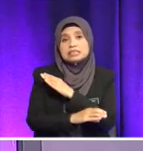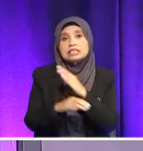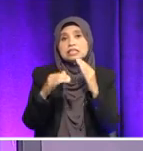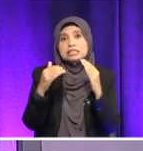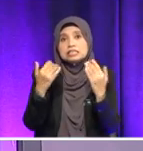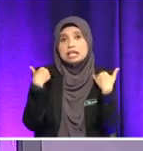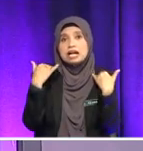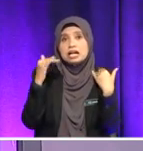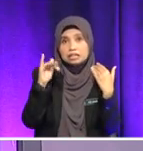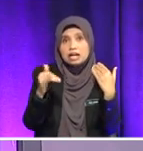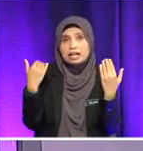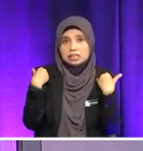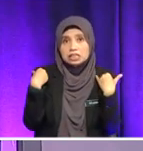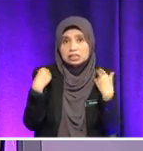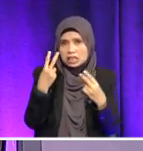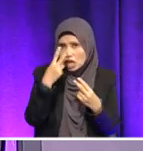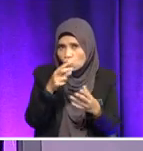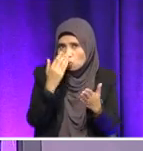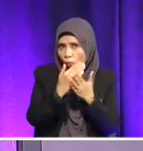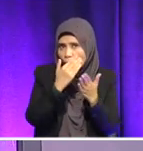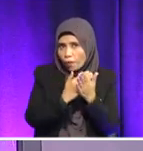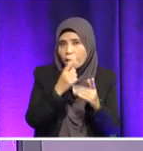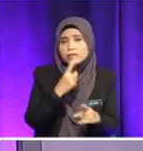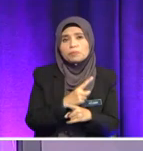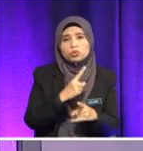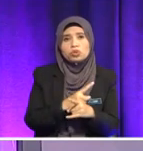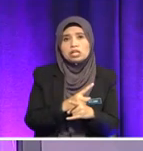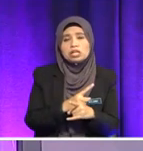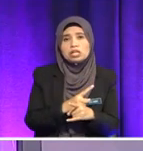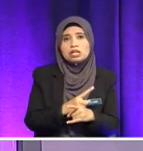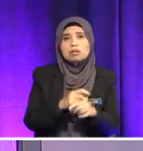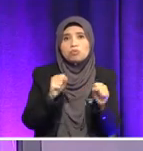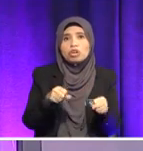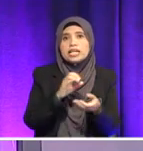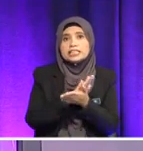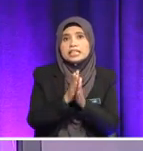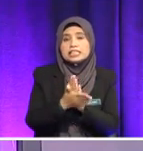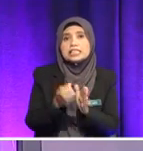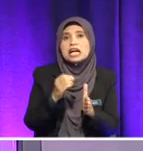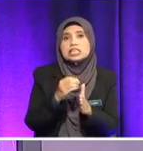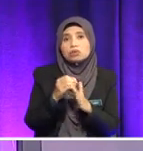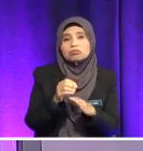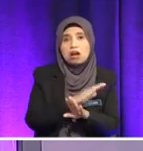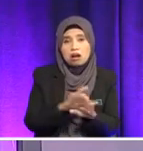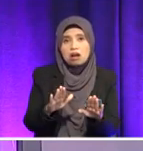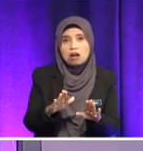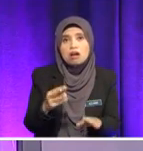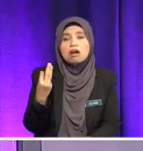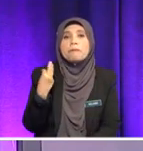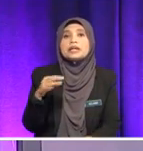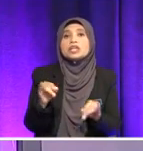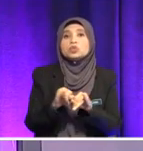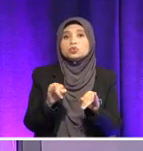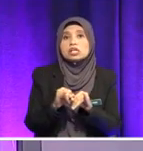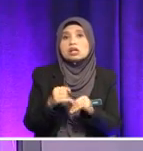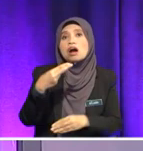warga negara ini karena teliti adakah dia betul-betul layak untuk jadi warga negara dan mereka juga menuntut supaya